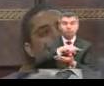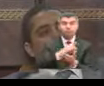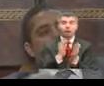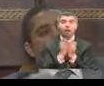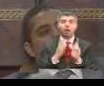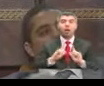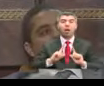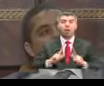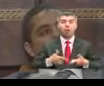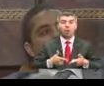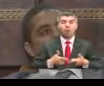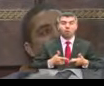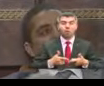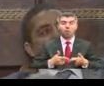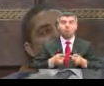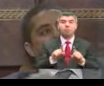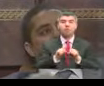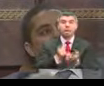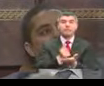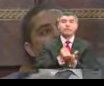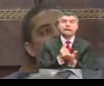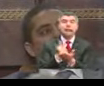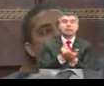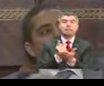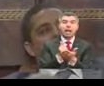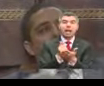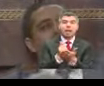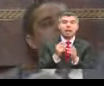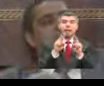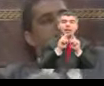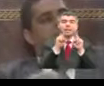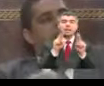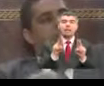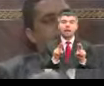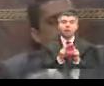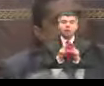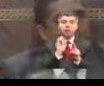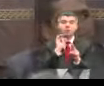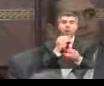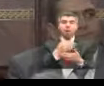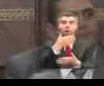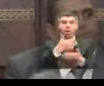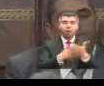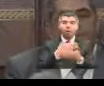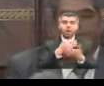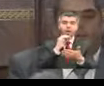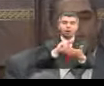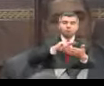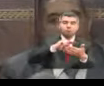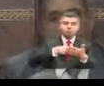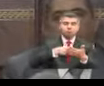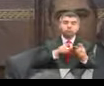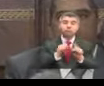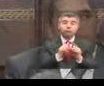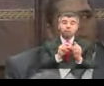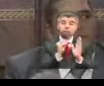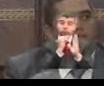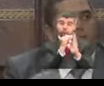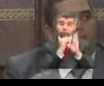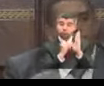ديال المباريات بالتوظيف بالتعاقد، ولكن ما تشارش لهذه الماده تكون من بين المواد اللي